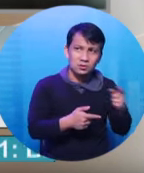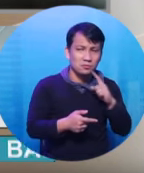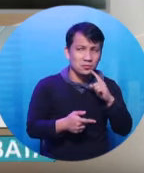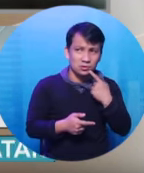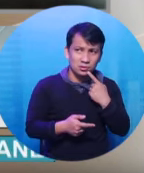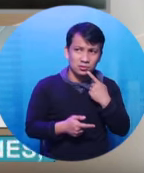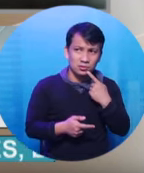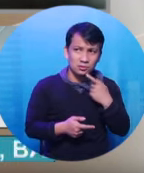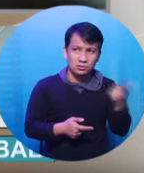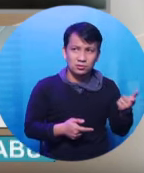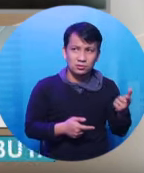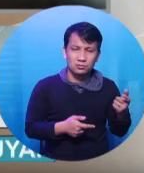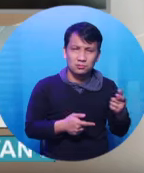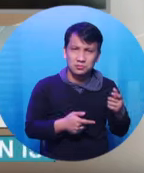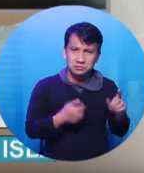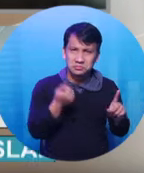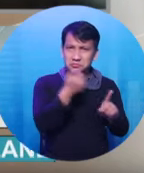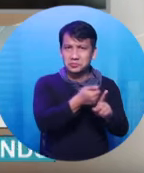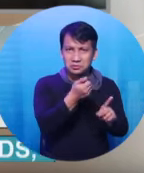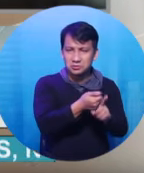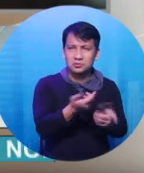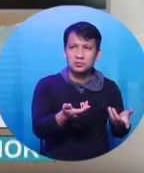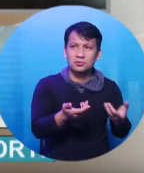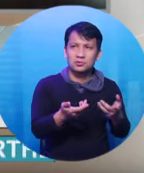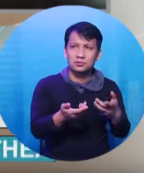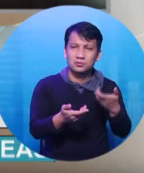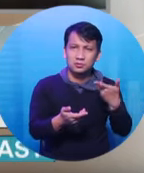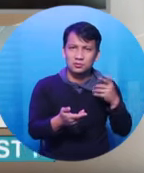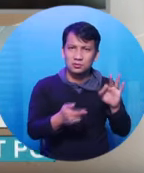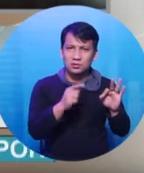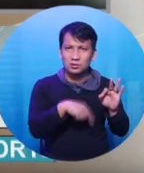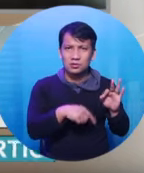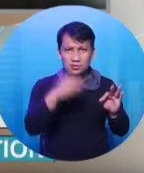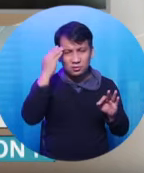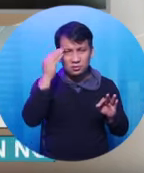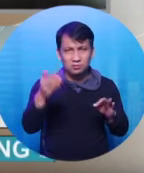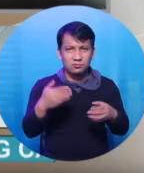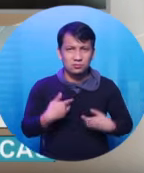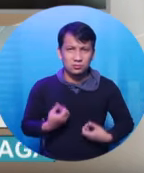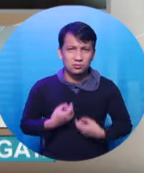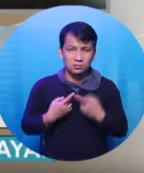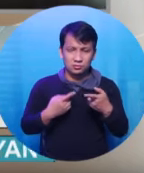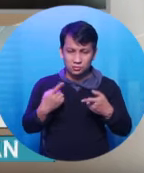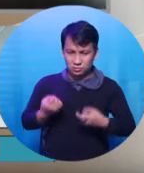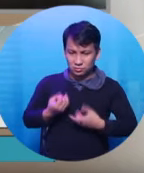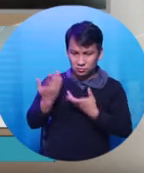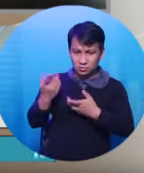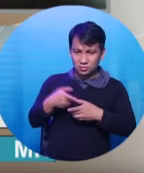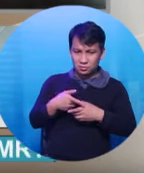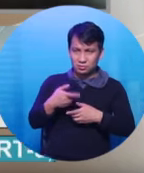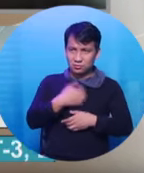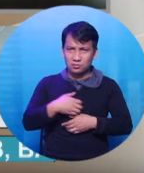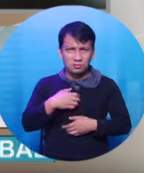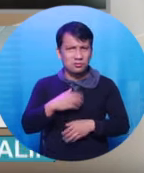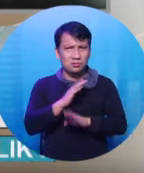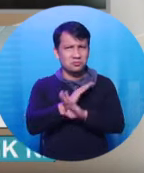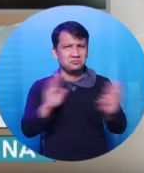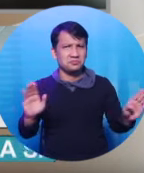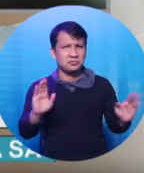ka, pinahimasukan mo yung kanilang relasyon. Kaya itong isa, nag-react lang. Hindi na